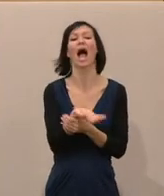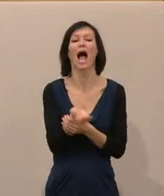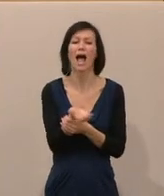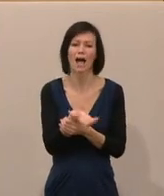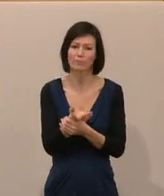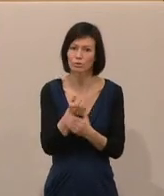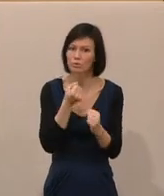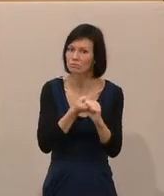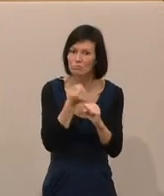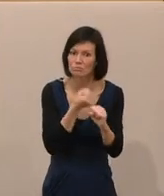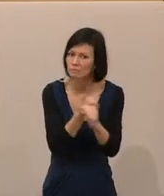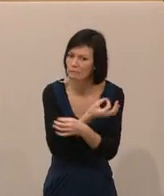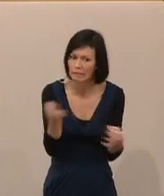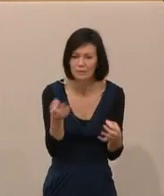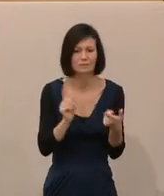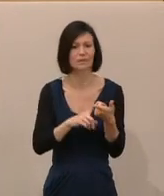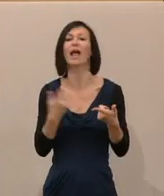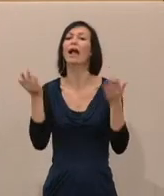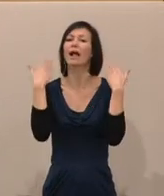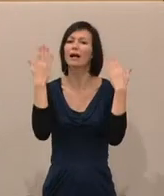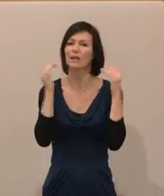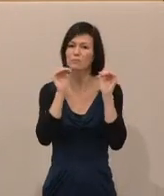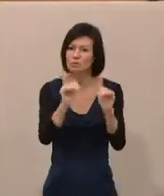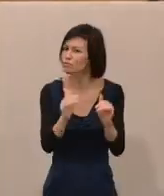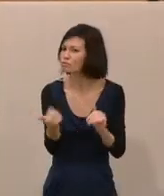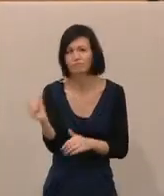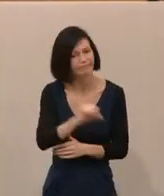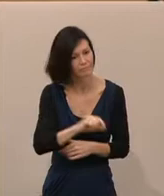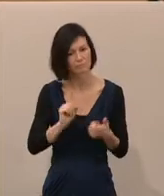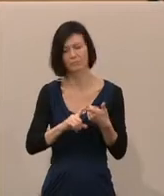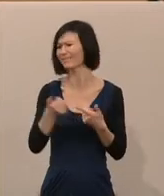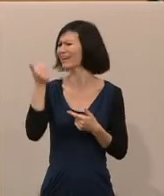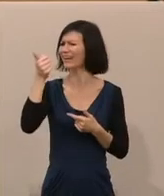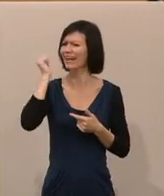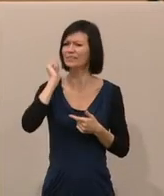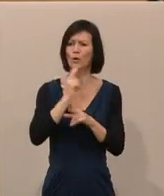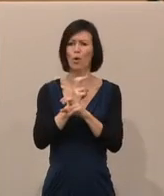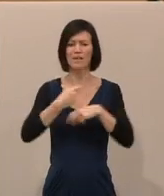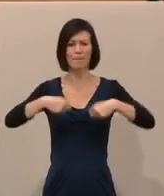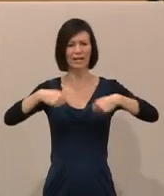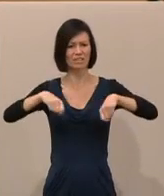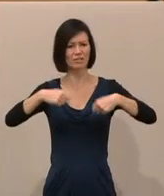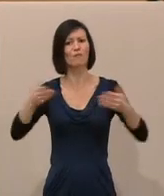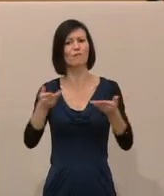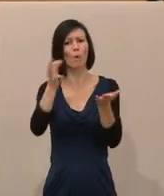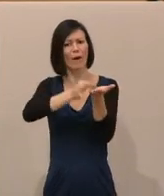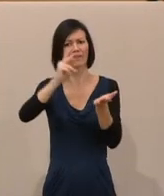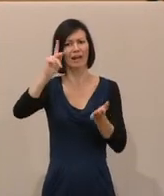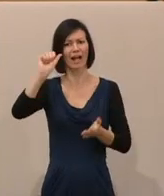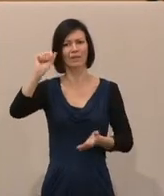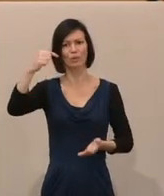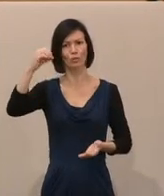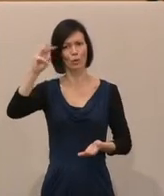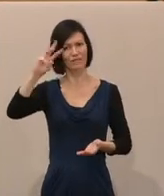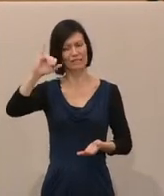es aber auch im Klimaschutz. Die österreichische Präsidentschaft wurde gestern in Katowice geadelt für ihr Verhalten und ihre